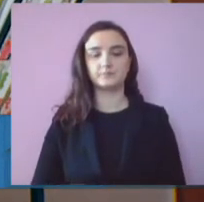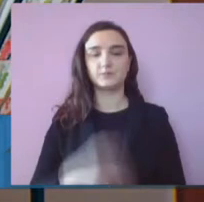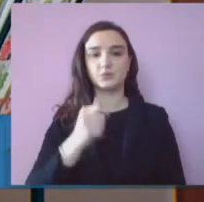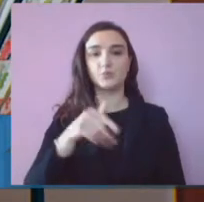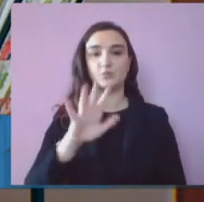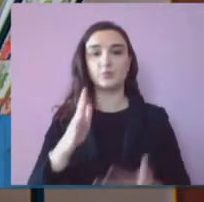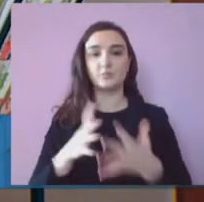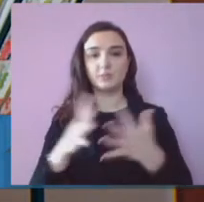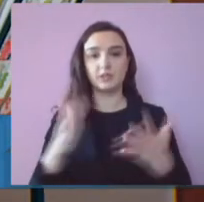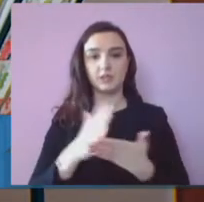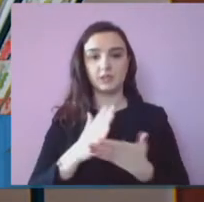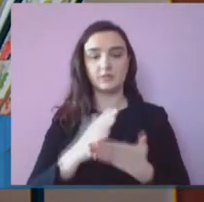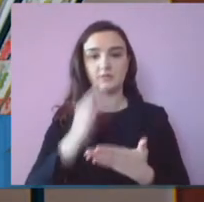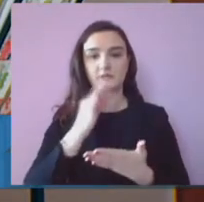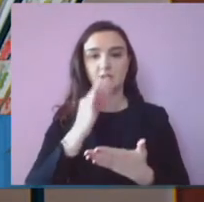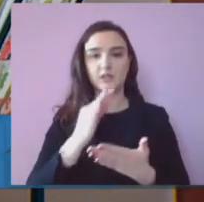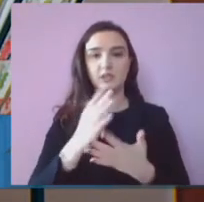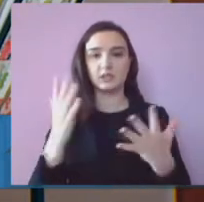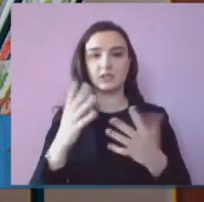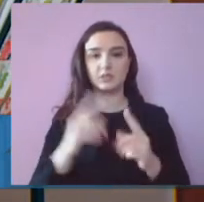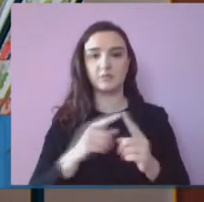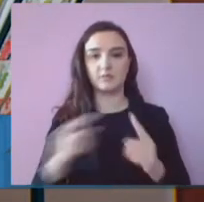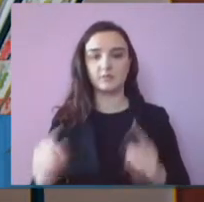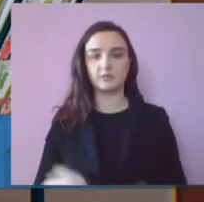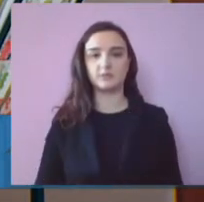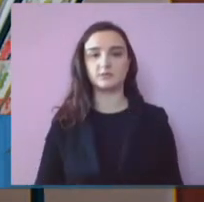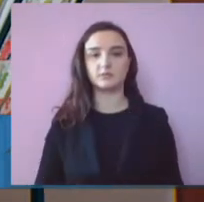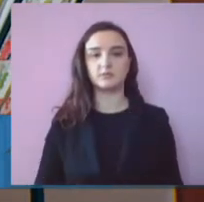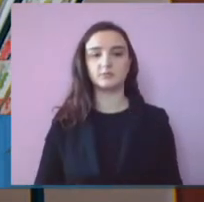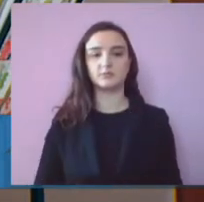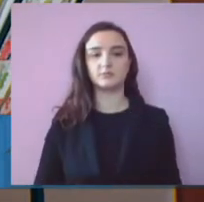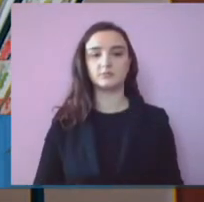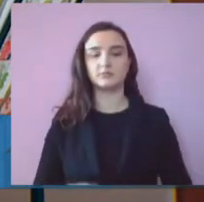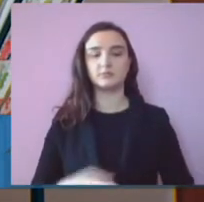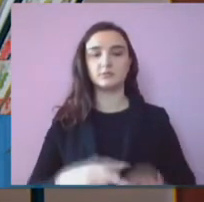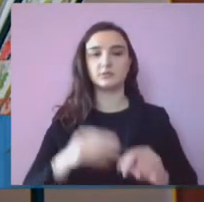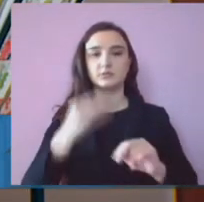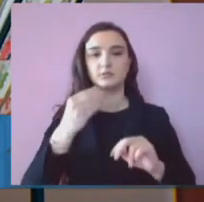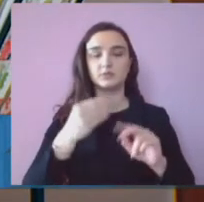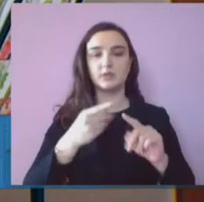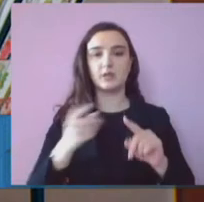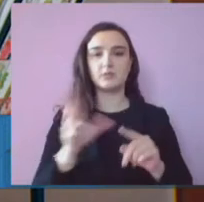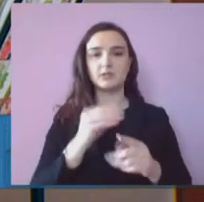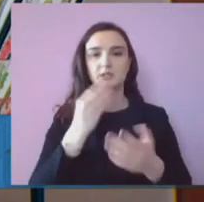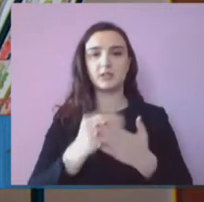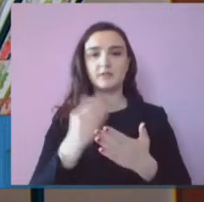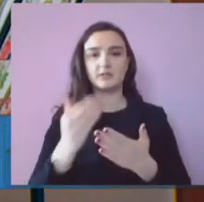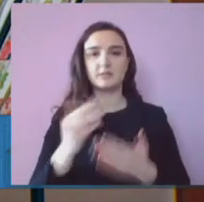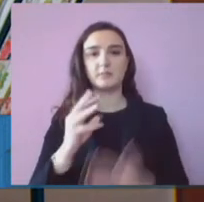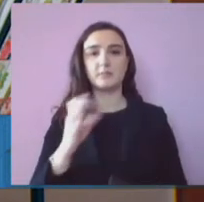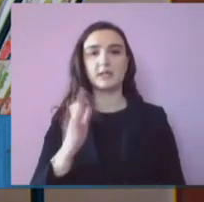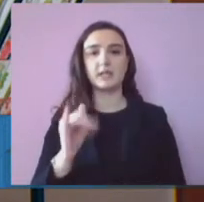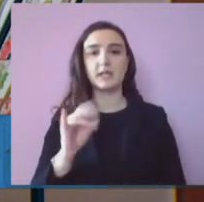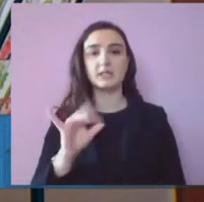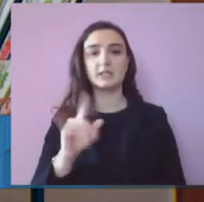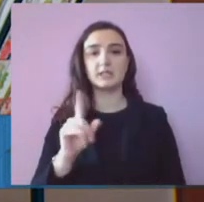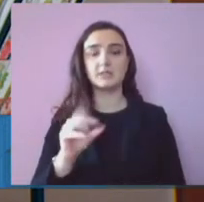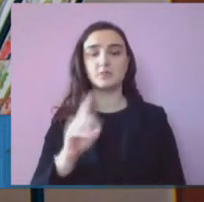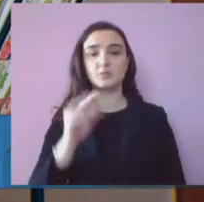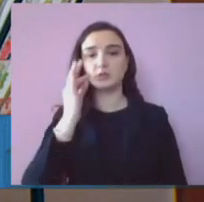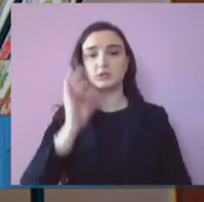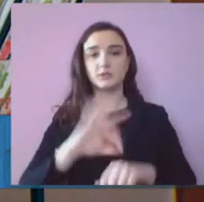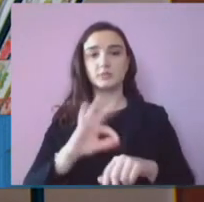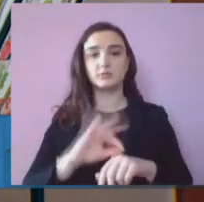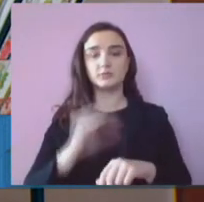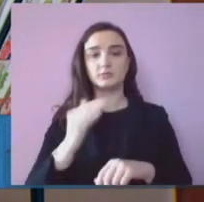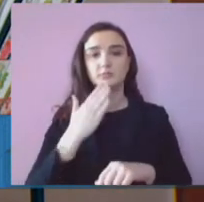აღმოჩნდეს, ვიდრე დღის განმავლობაში, ნუ საუზმის შემდგომ პერიოდში. Ამას თავისი მექანიზმი ის აქვს, რომ საქრიანი დიაბეტისთვის დამახასიათებელია,